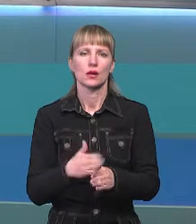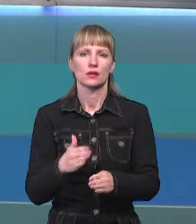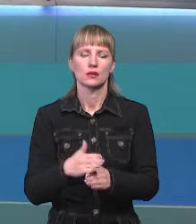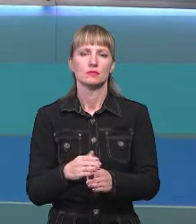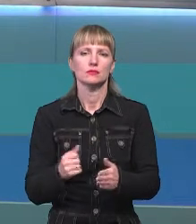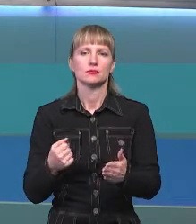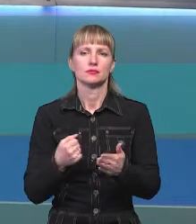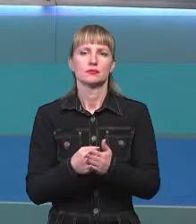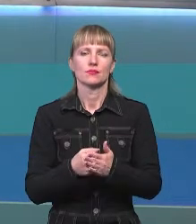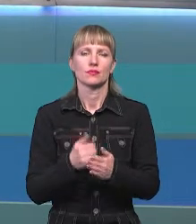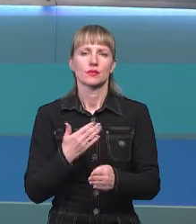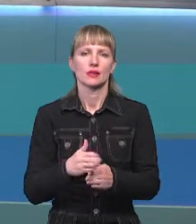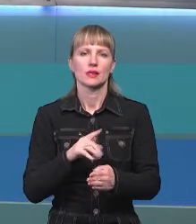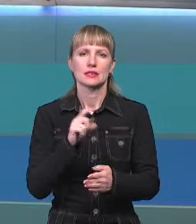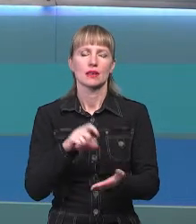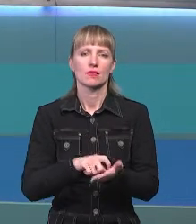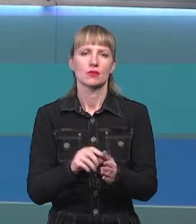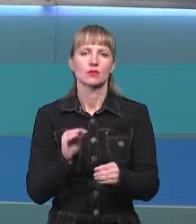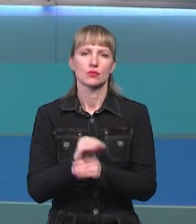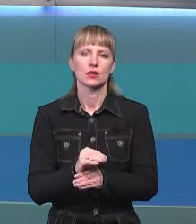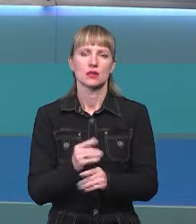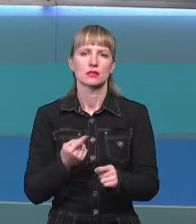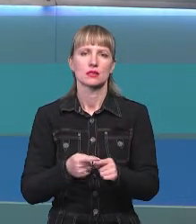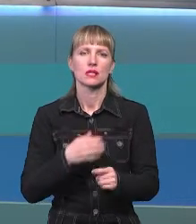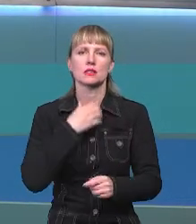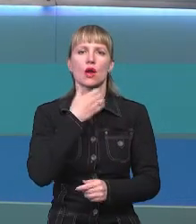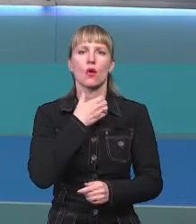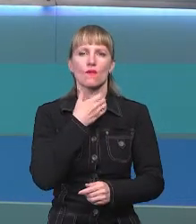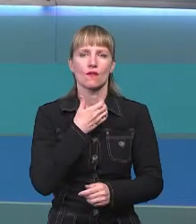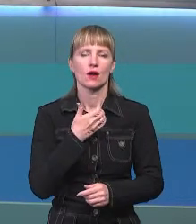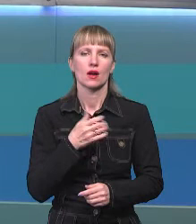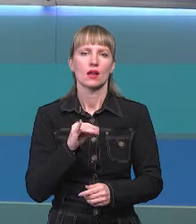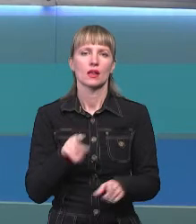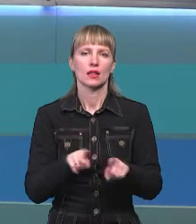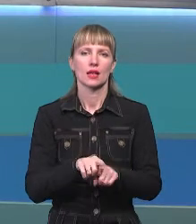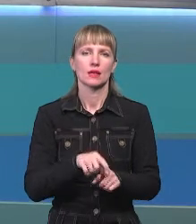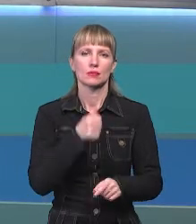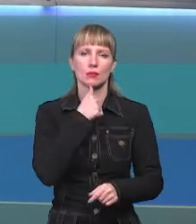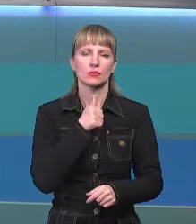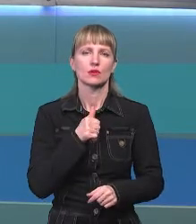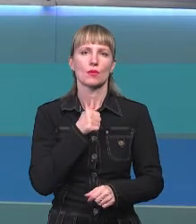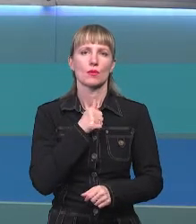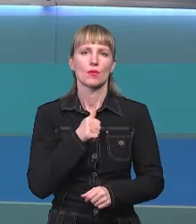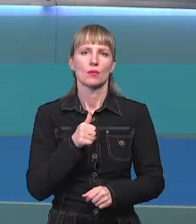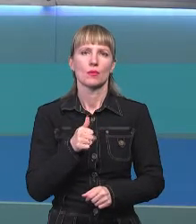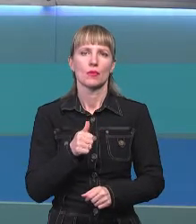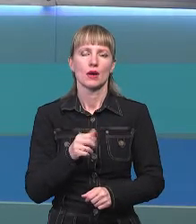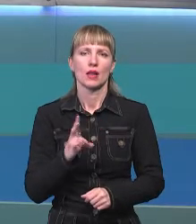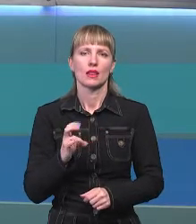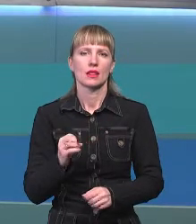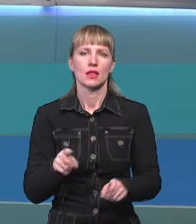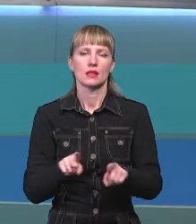Тобто до кредиту за квартиру додається ця страховка. І таким чином, в принципі, не так